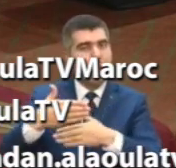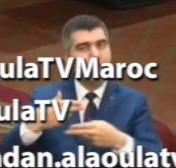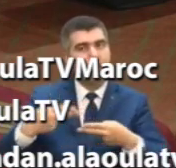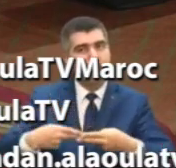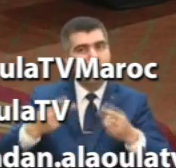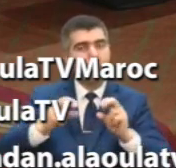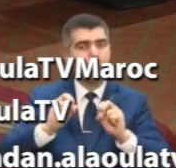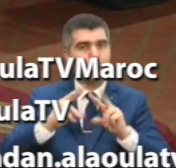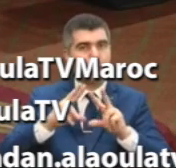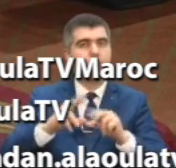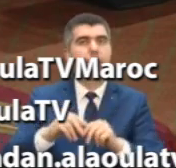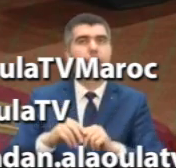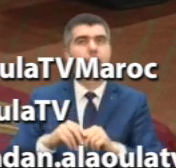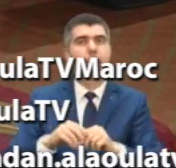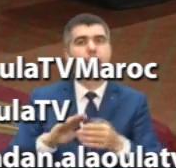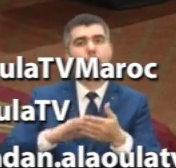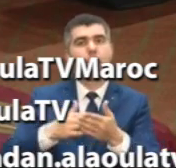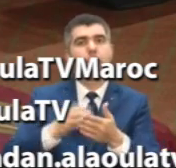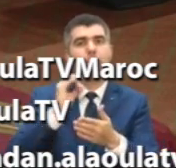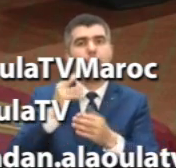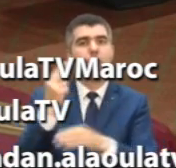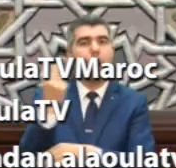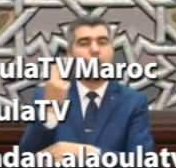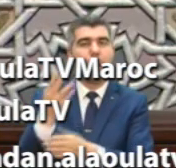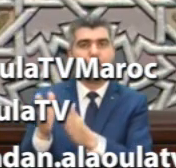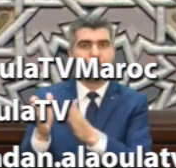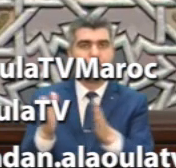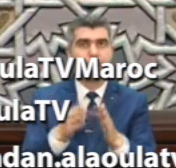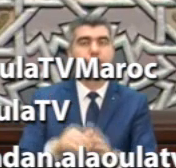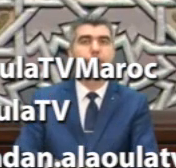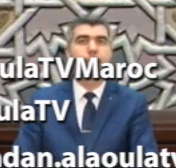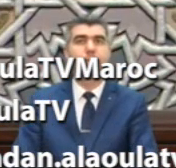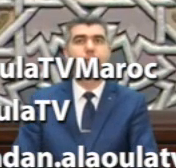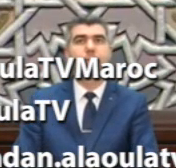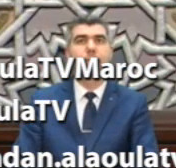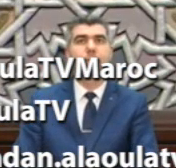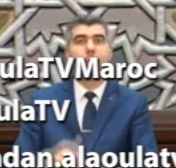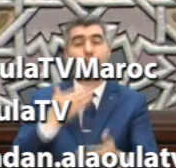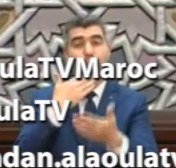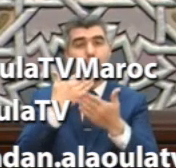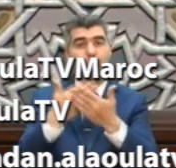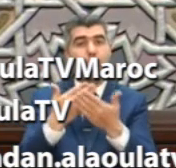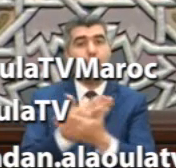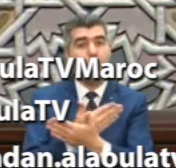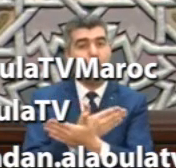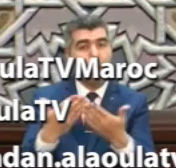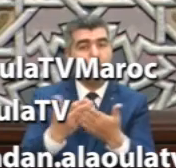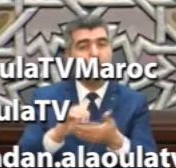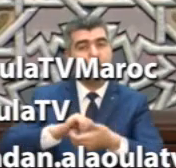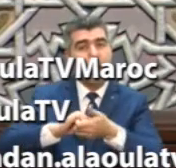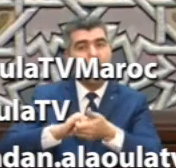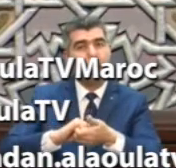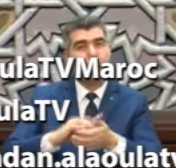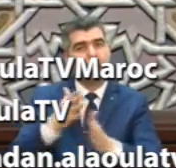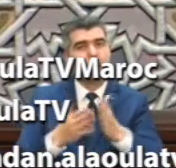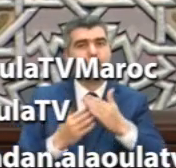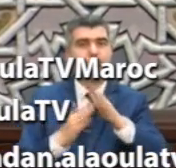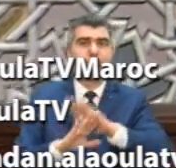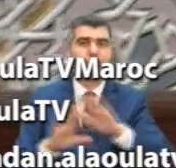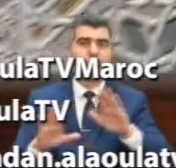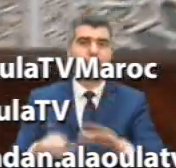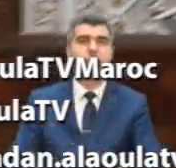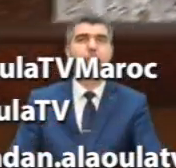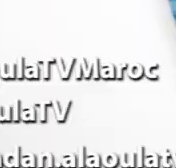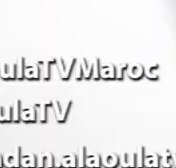للاستجابة لحاجة الجهة من العرض الجامعي. شكرا السيد الوزير. شكرا لكم جميعا على تعاونكم. رفعت الجلسة.